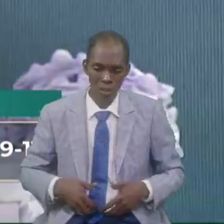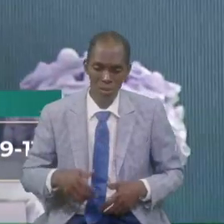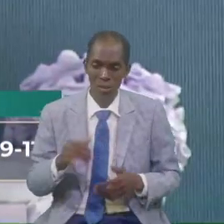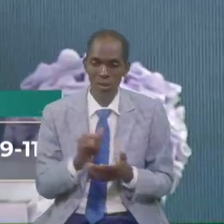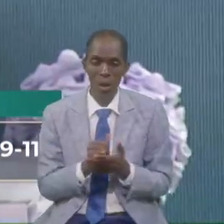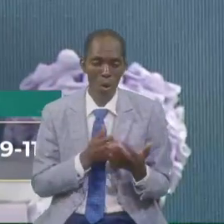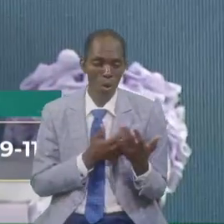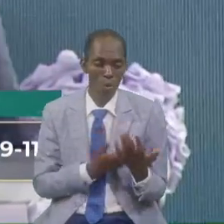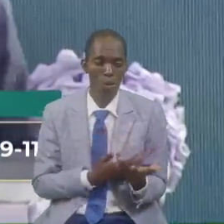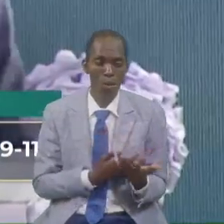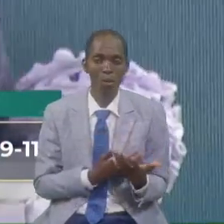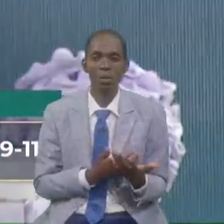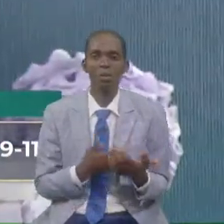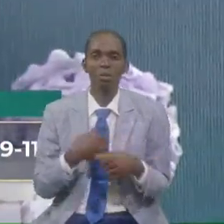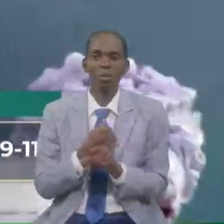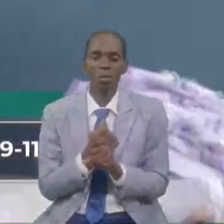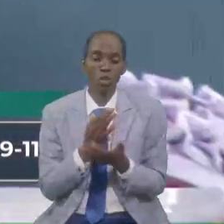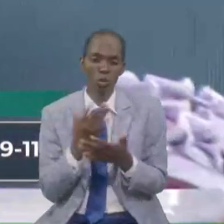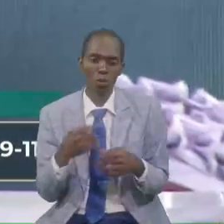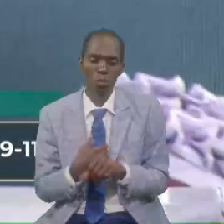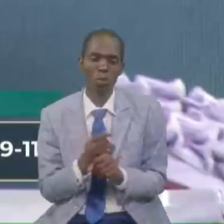Vous voyez, la société nous amène à avoir...